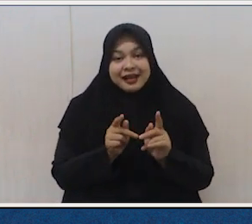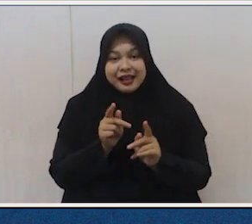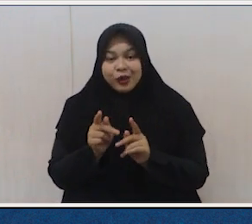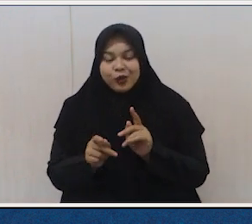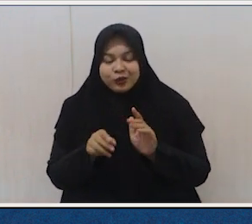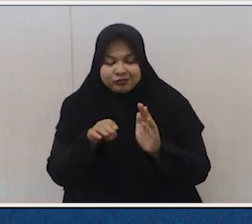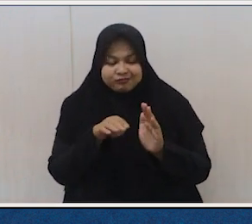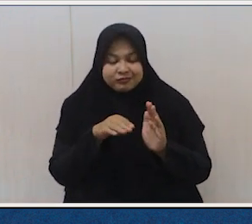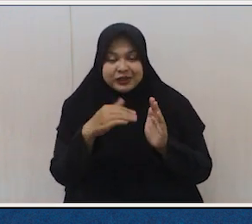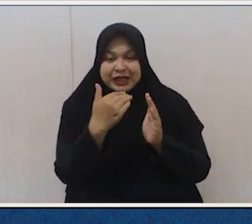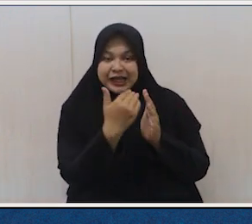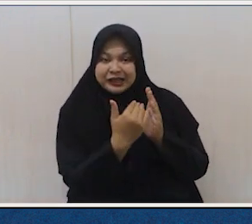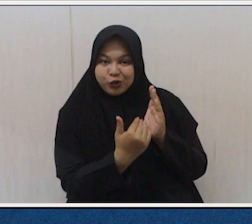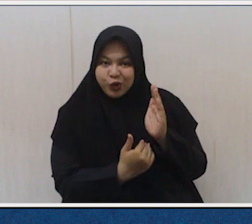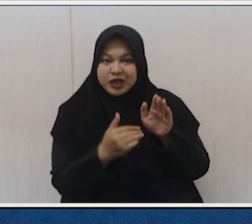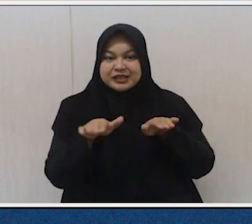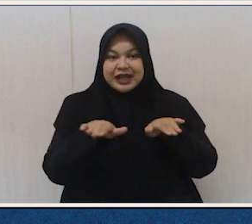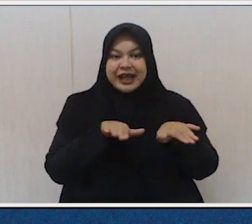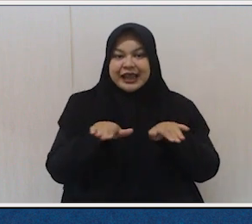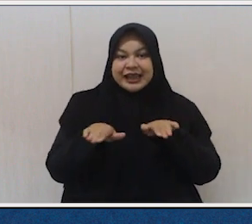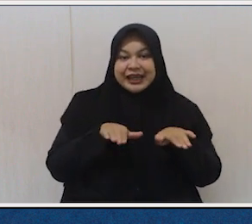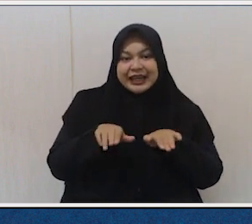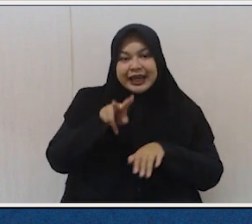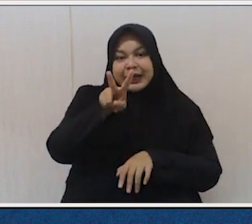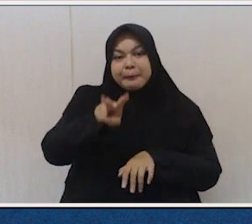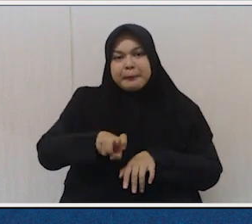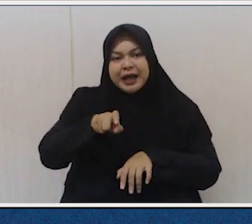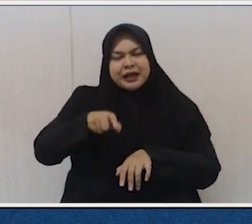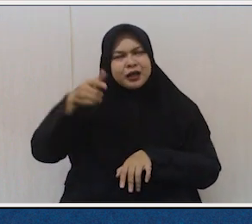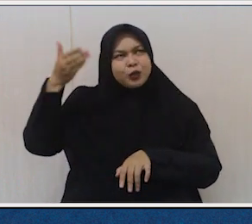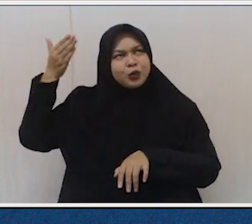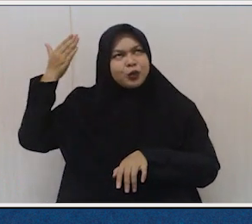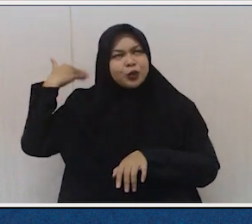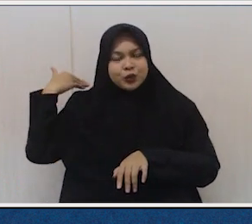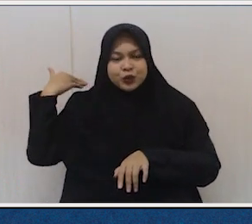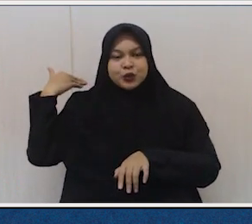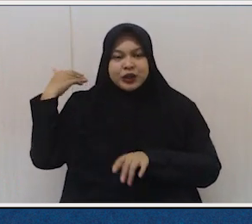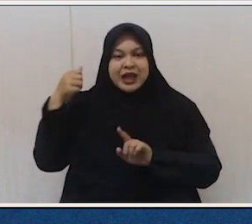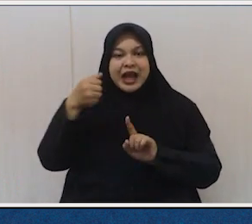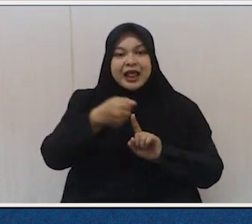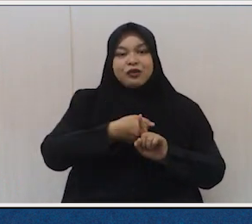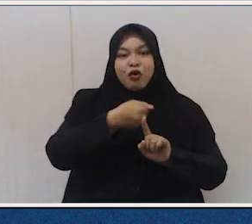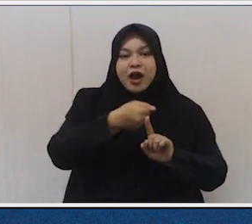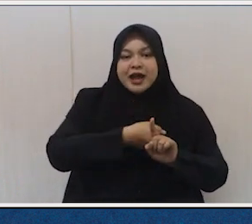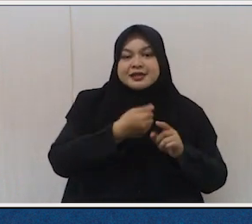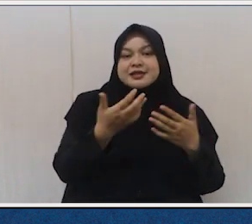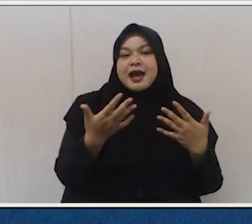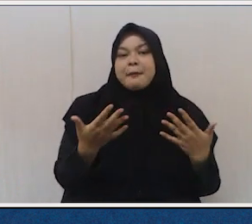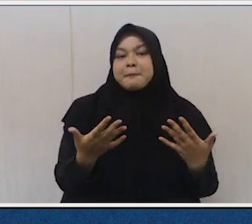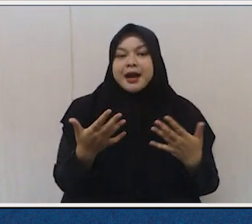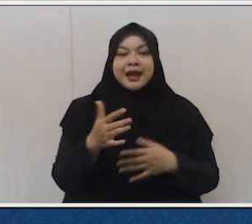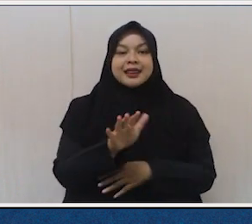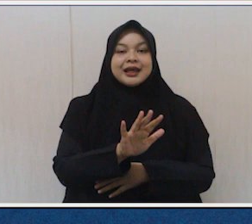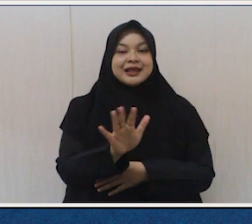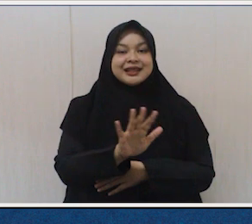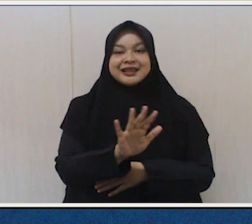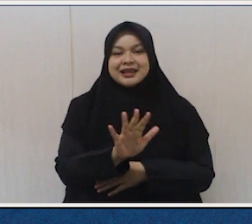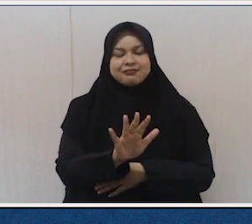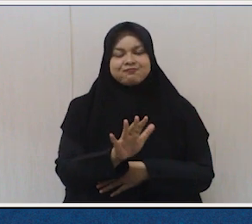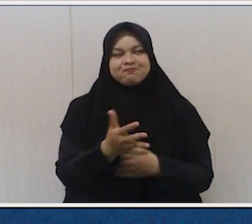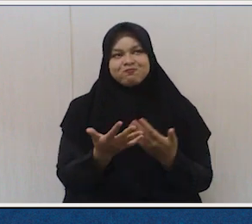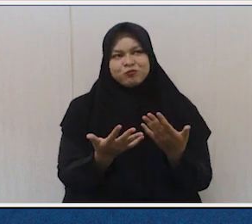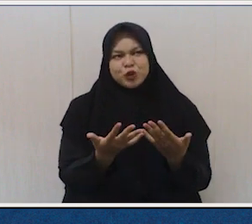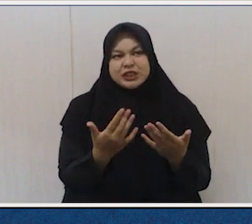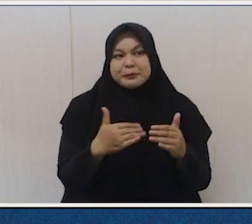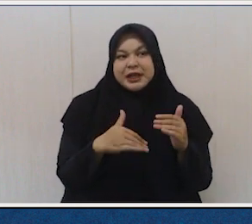prinsip-prinsip eh strategi yang kita pakai waktu itu yang yang diadvokasi itu adalah tidak ee seminimal